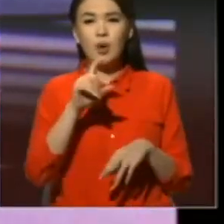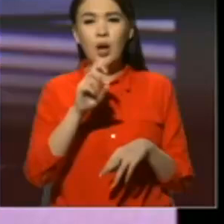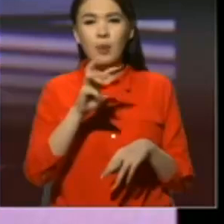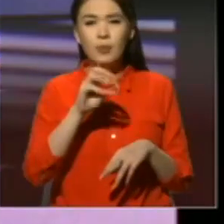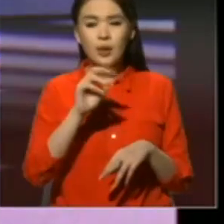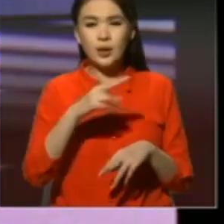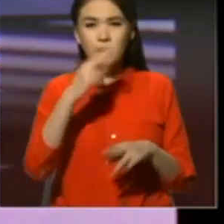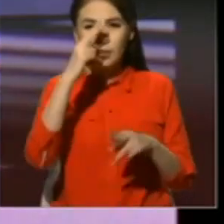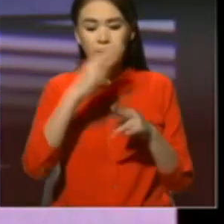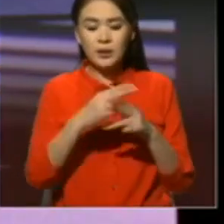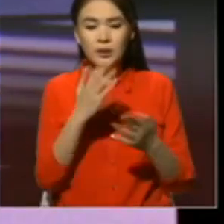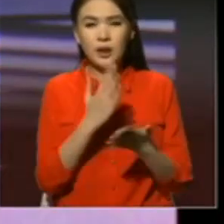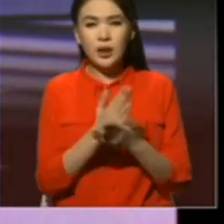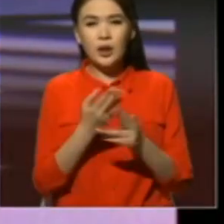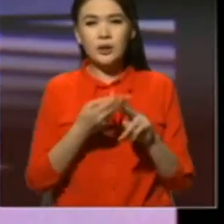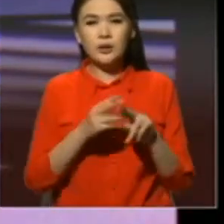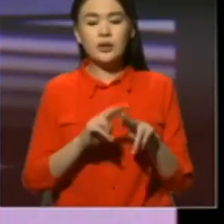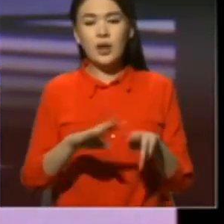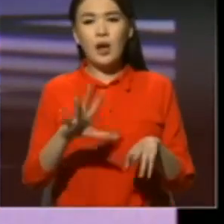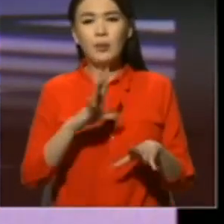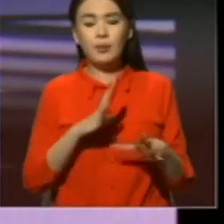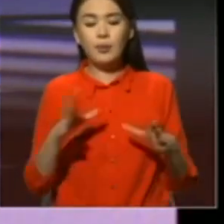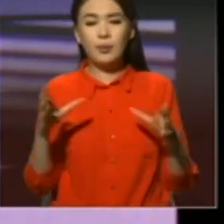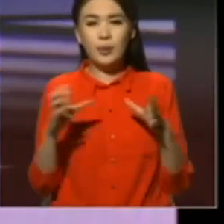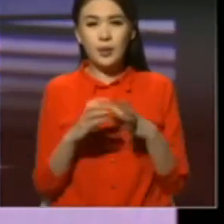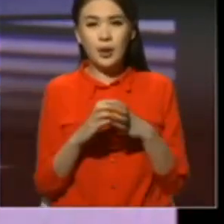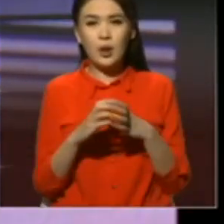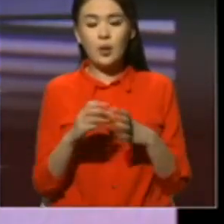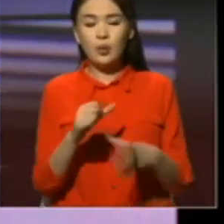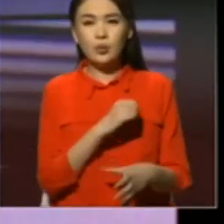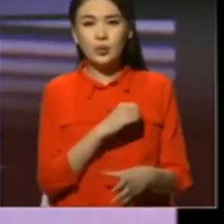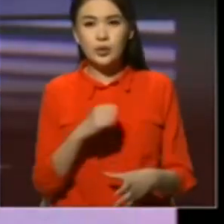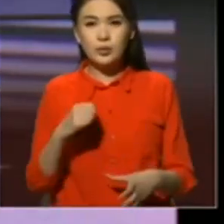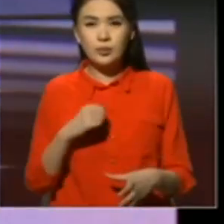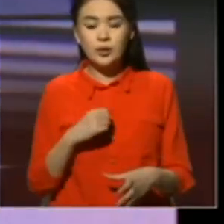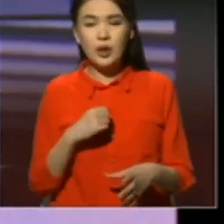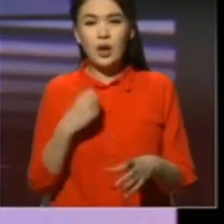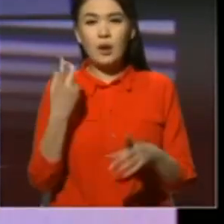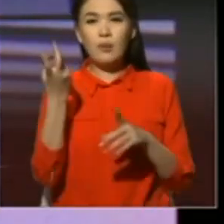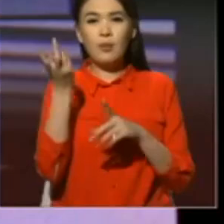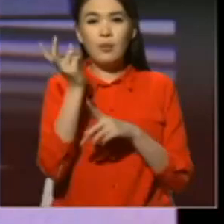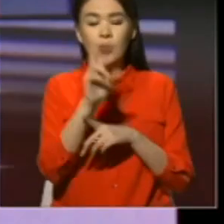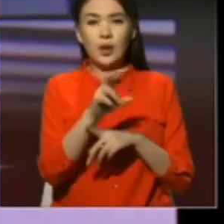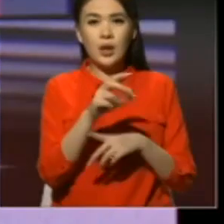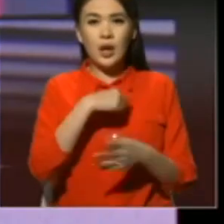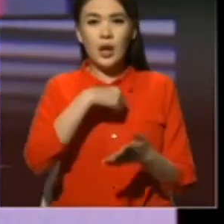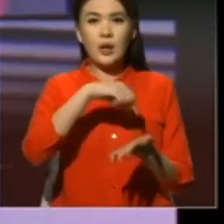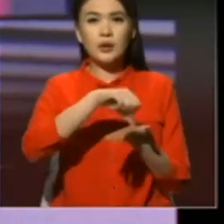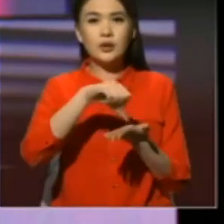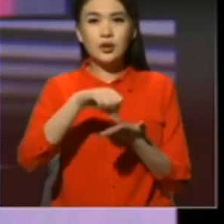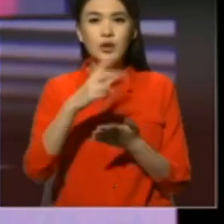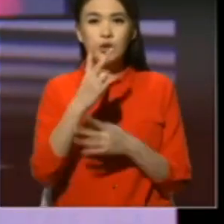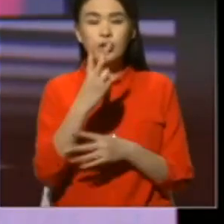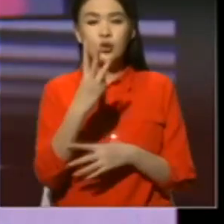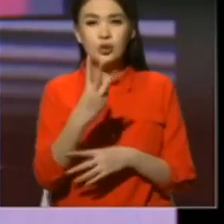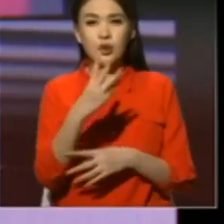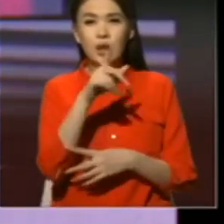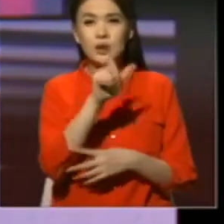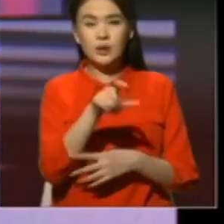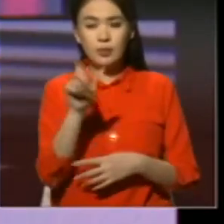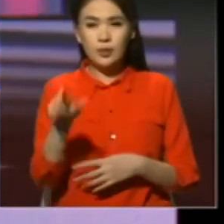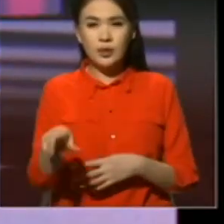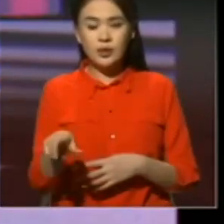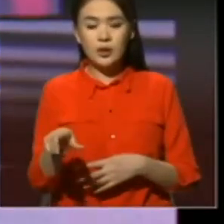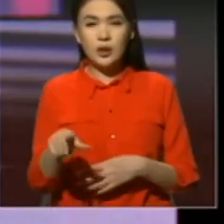бауырымыз бар. Бірге болып, мынау өзіміз барып, өзімізді қатысамыз деп ниет білдік. Иә, 2-3